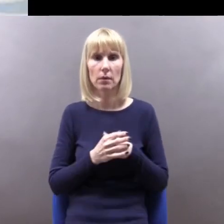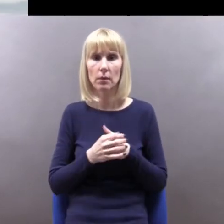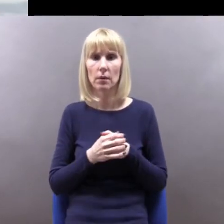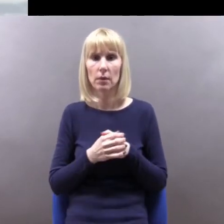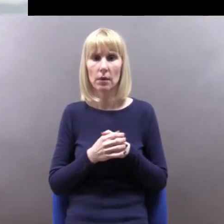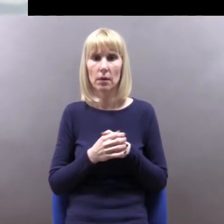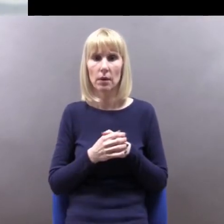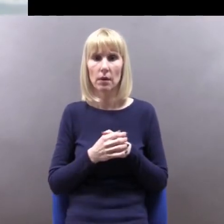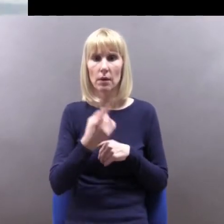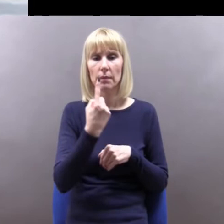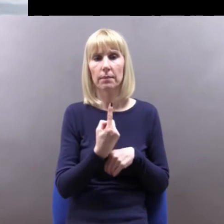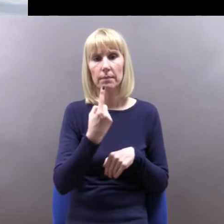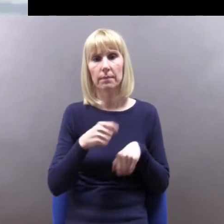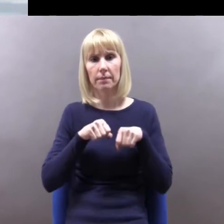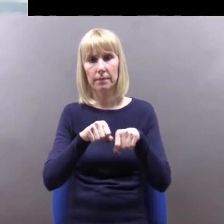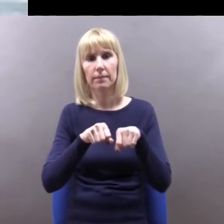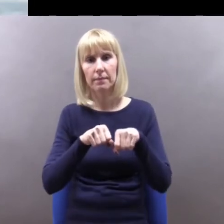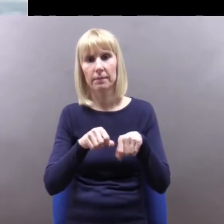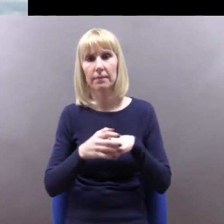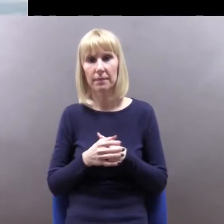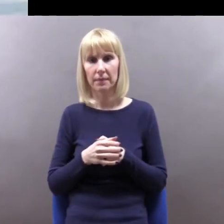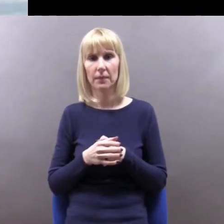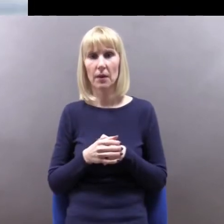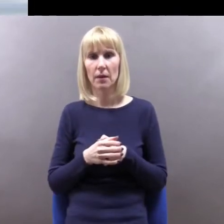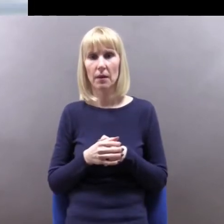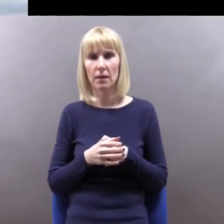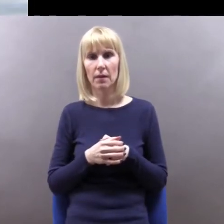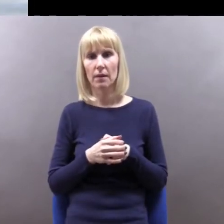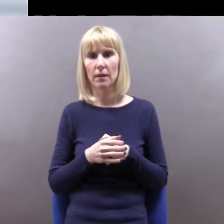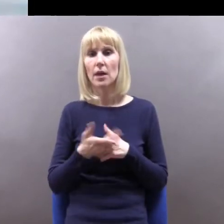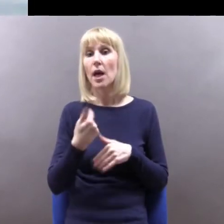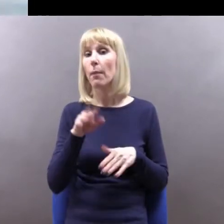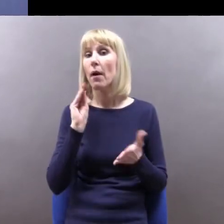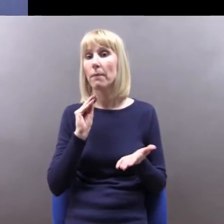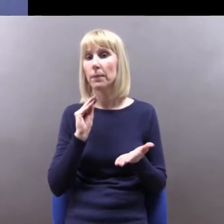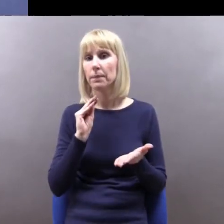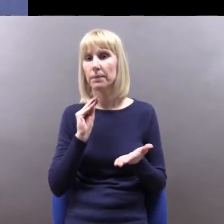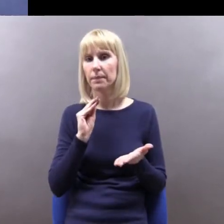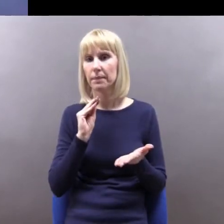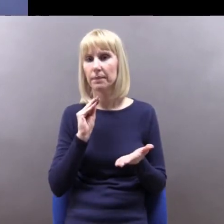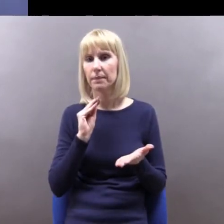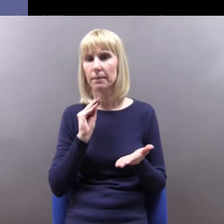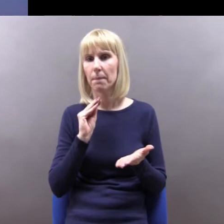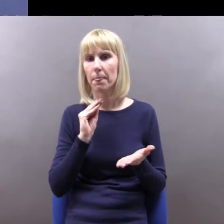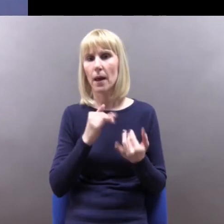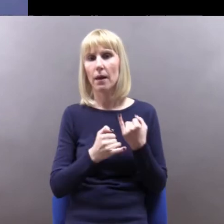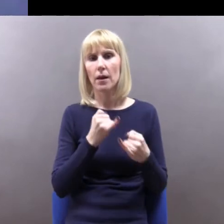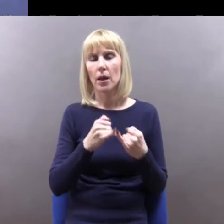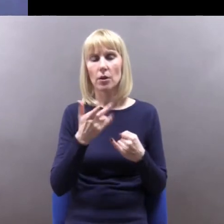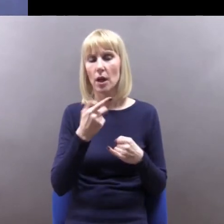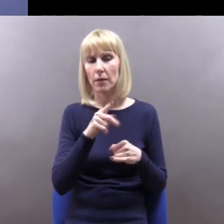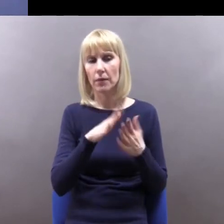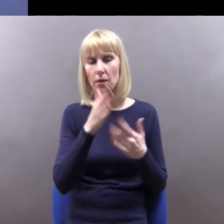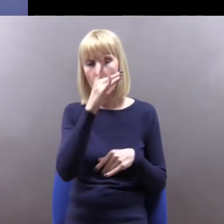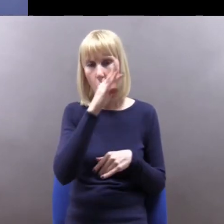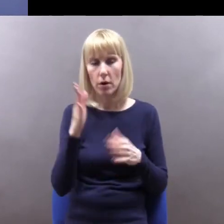nie jest przystosowana do tego, żeby jeździć nią wózkiem z dzieckiem. To żeby była jasna. No zgadzam się, no tak, no to w praktyce,